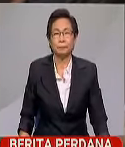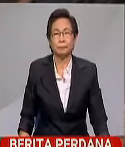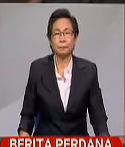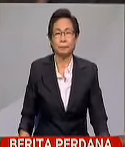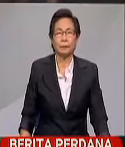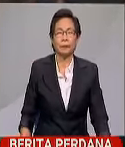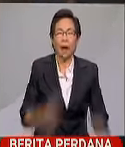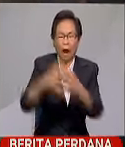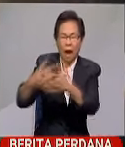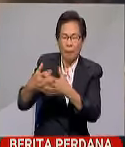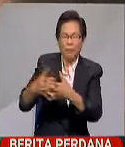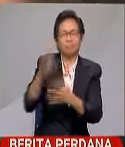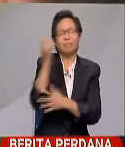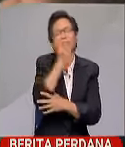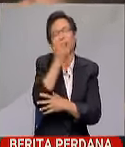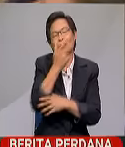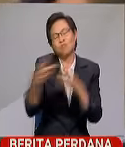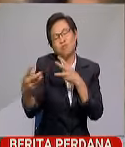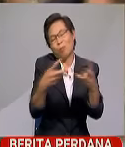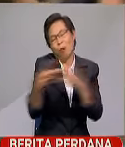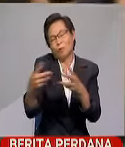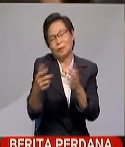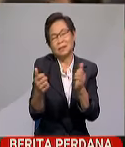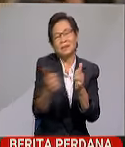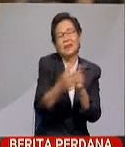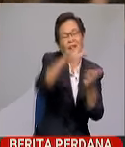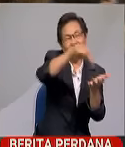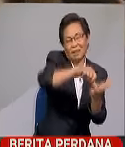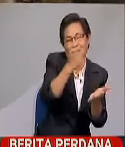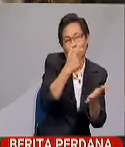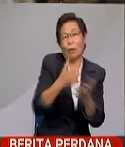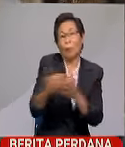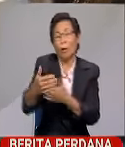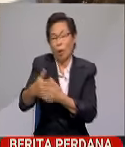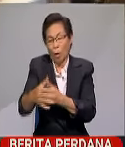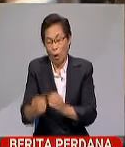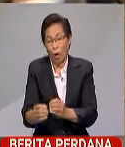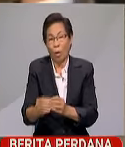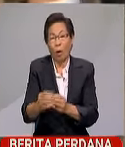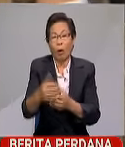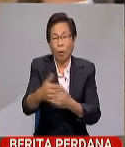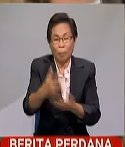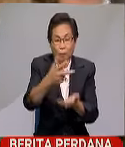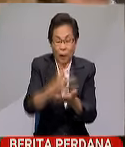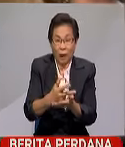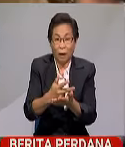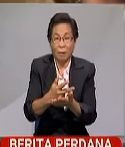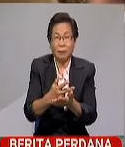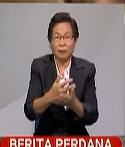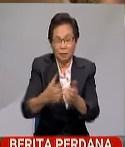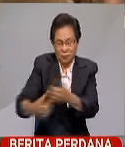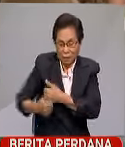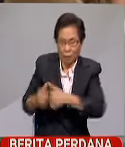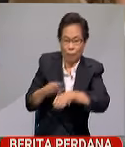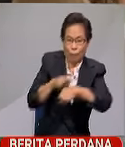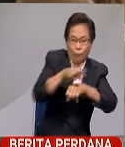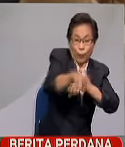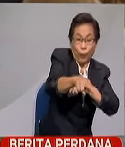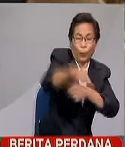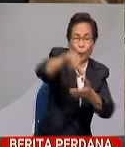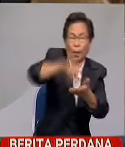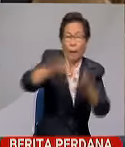Amerika Syarikat tidak berhasrat untuk berperang dengan Iran meskipun pengkalan tenteranya di Iraq dibedil peluru berpandu Iran.